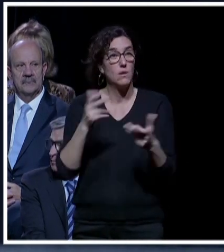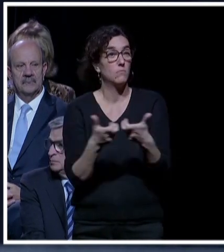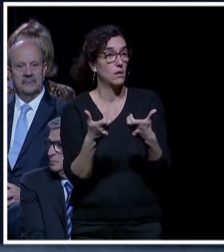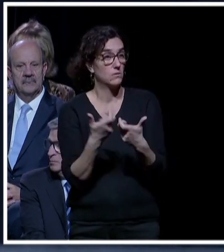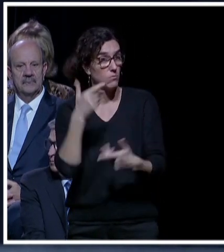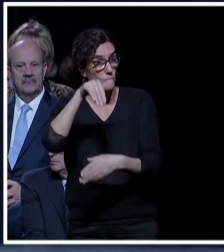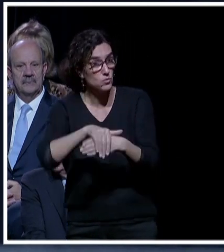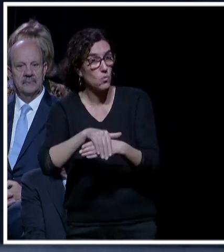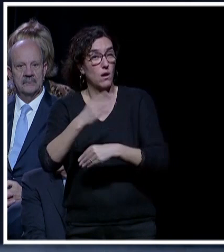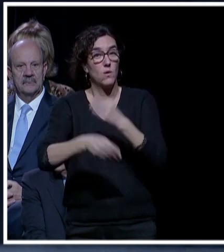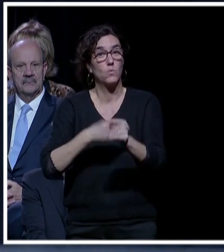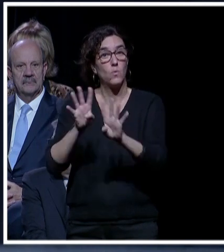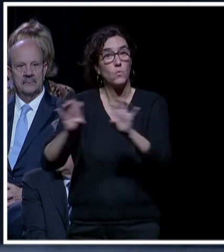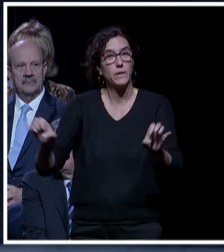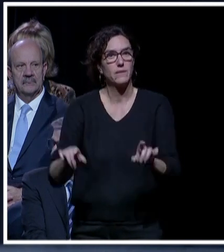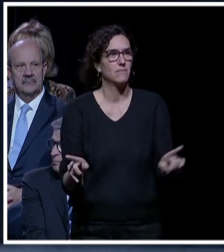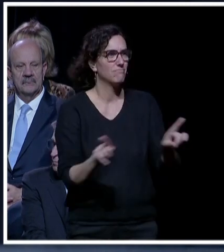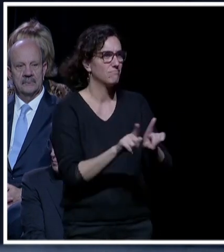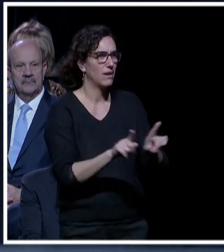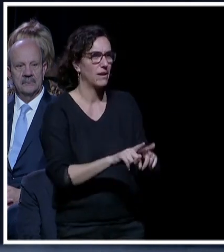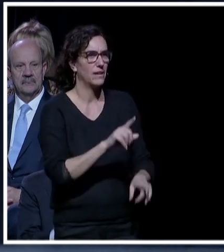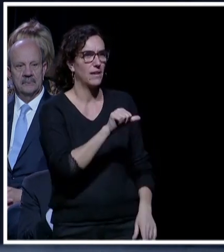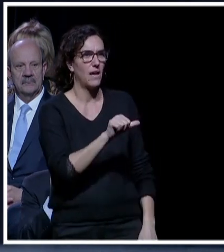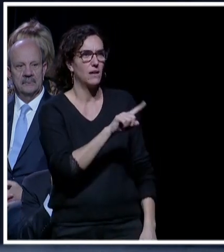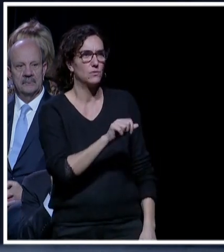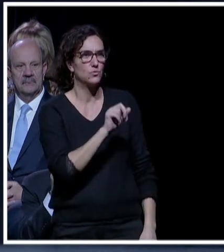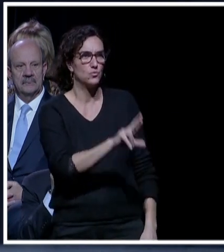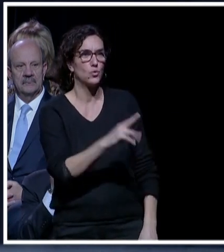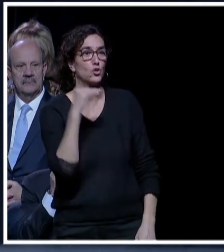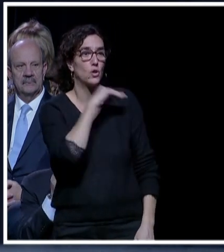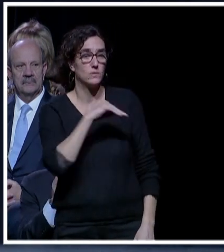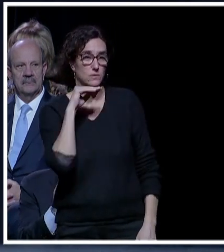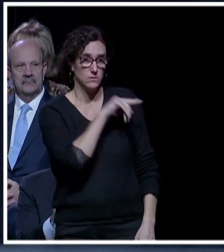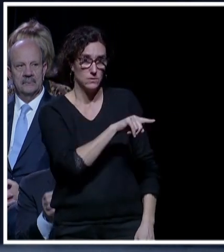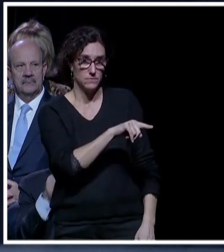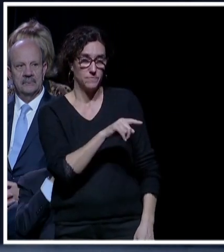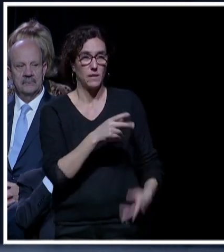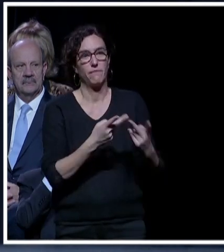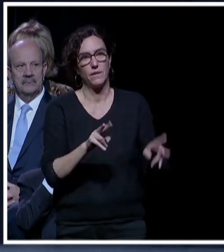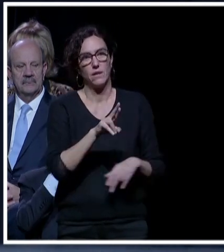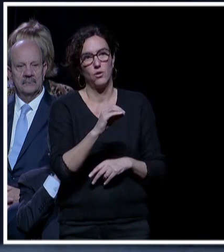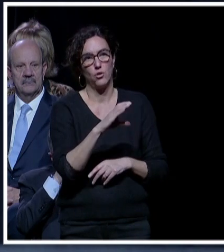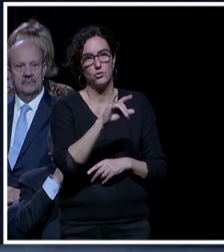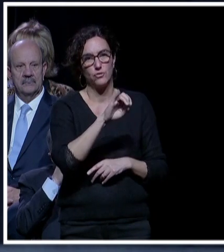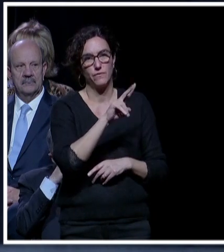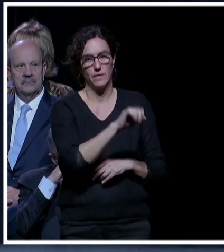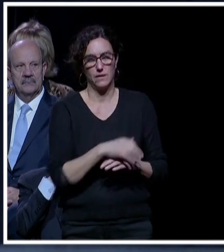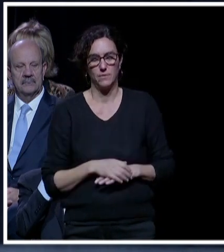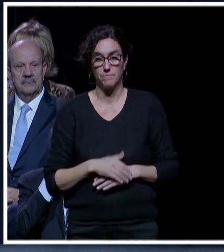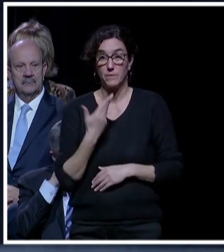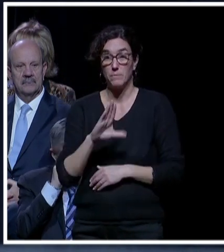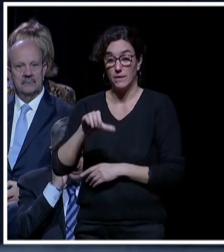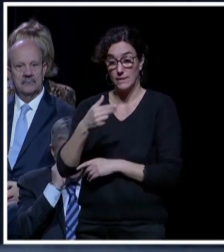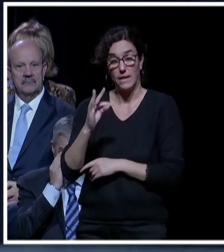fait Asurgence à Rocheville. Nous avons de la chance de vivre au Canet, aussi parce que c'est une ville dynamique et une ville